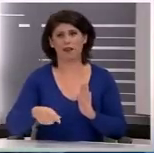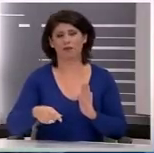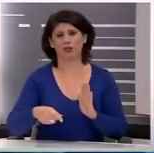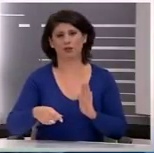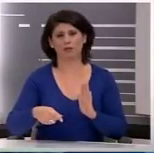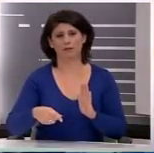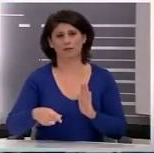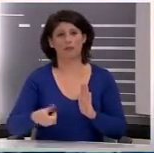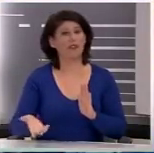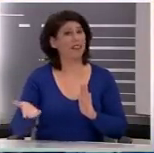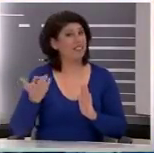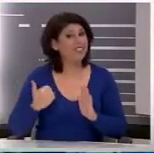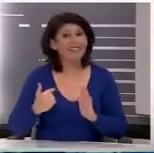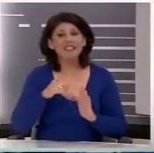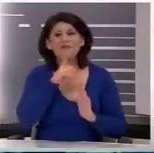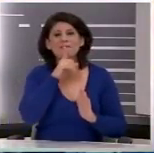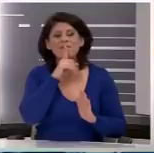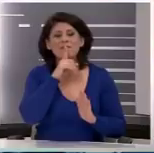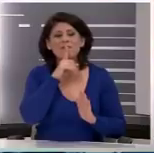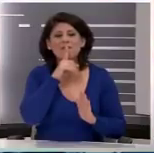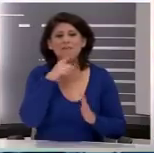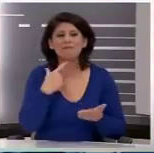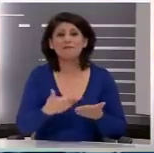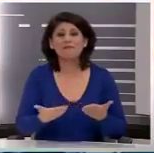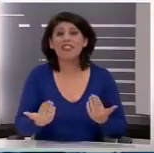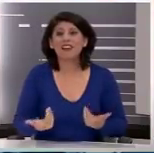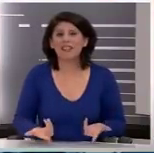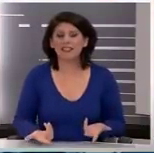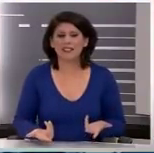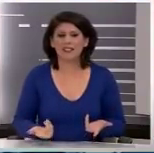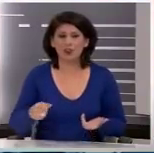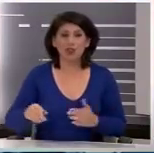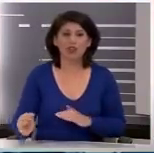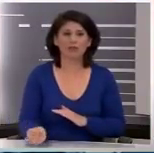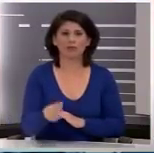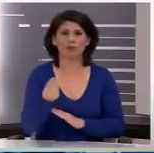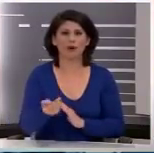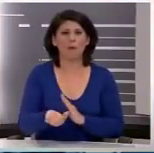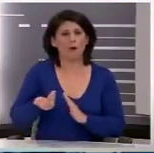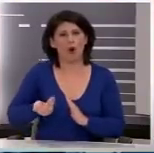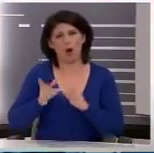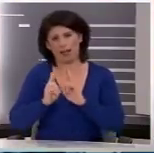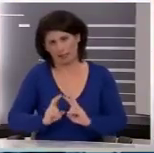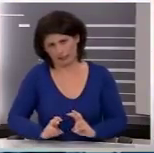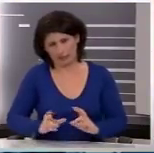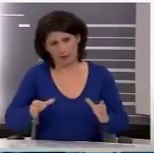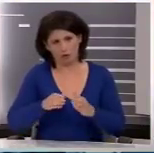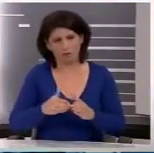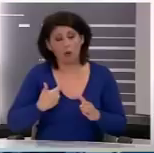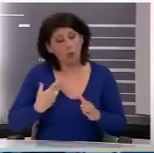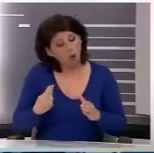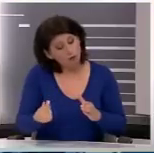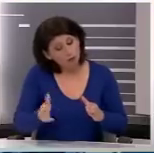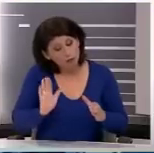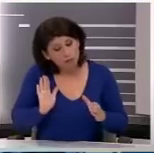Αλλά δεν είχατε να πείτε τίποτα. Τώρα προέκυψε οι προανακριτικοί. Εγώ